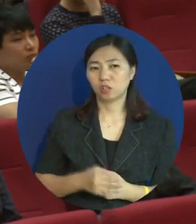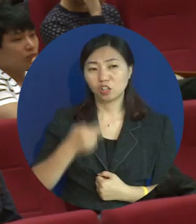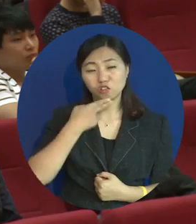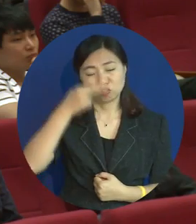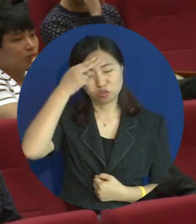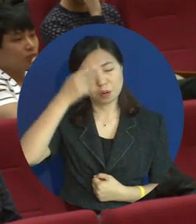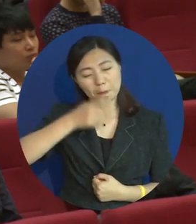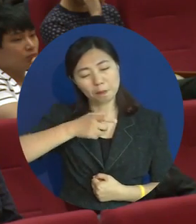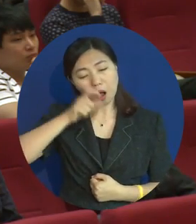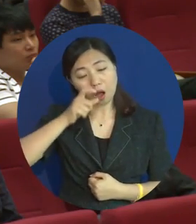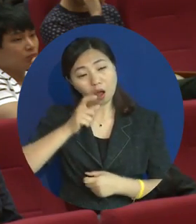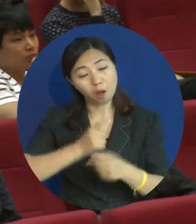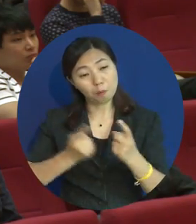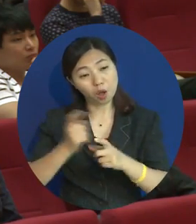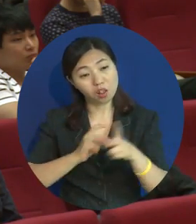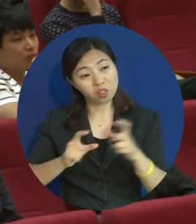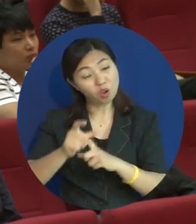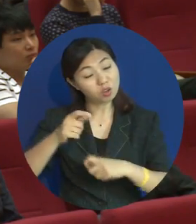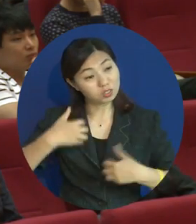술 마시는 것보다 더 재밌나?